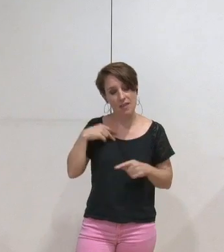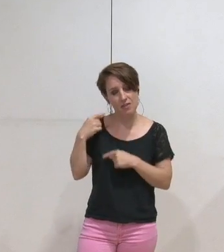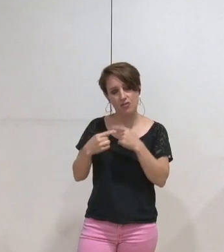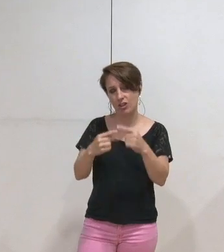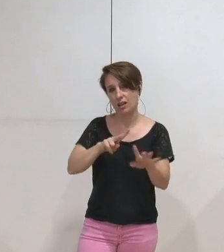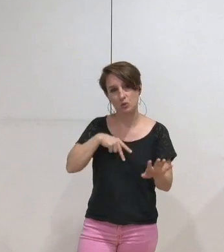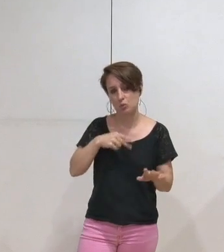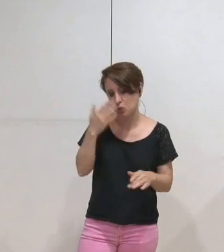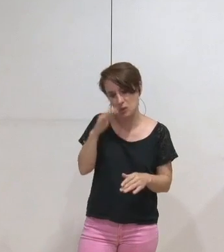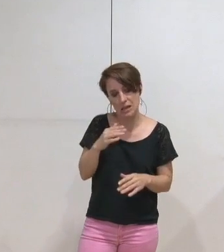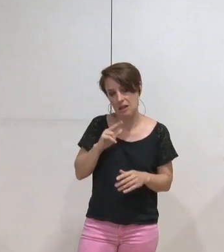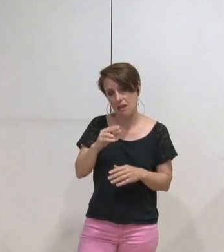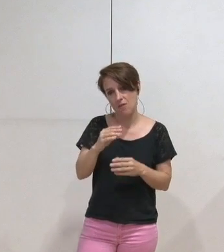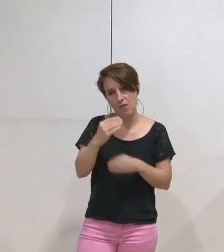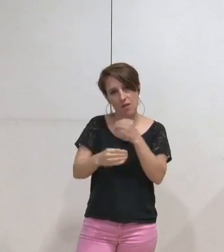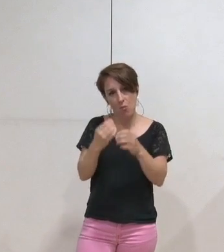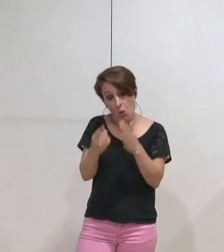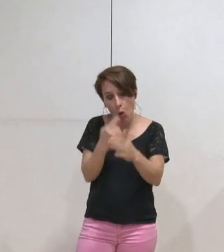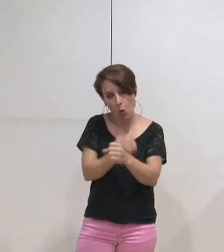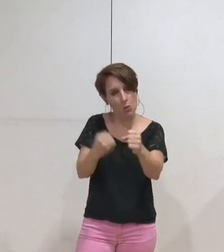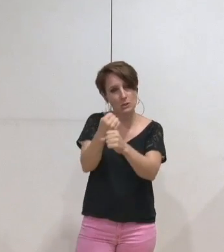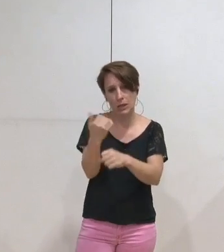consiste à empêcher que le monde ne se